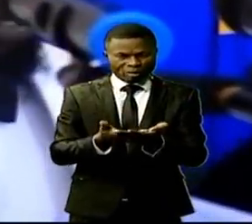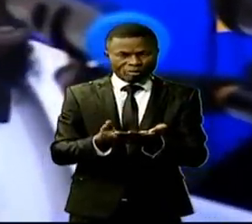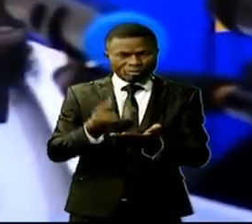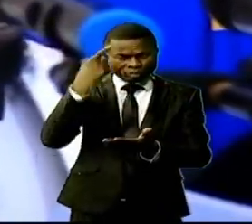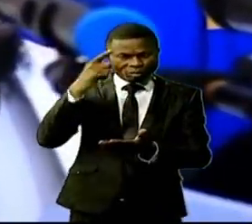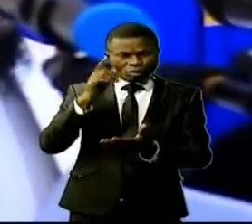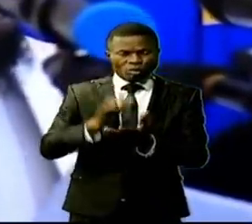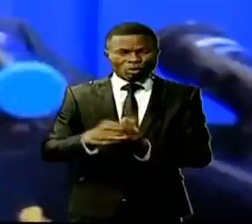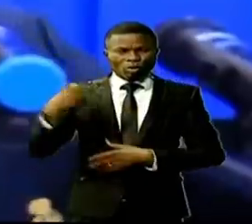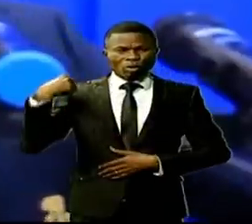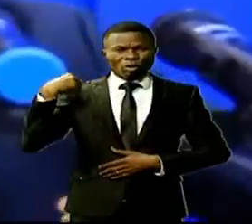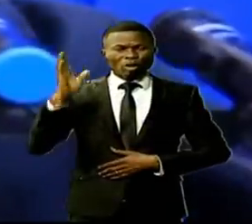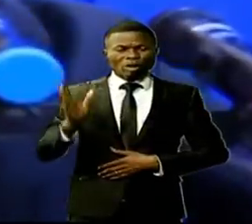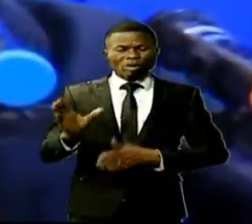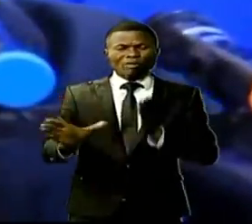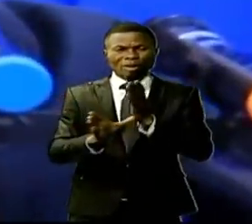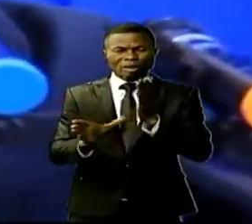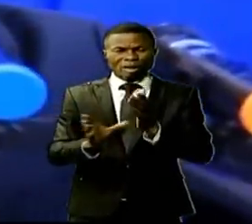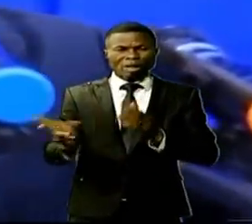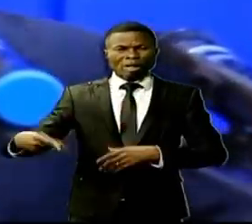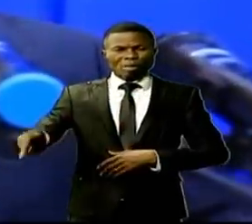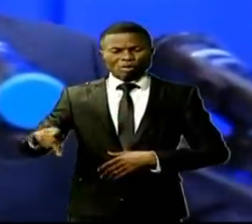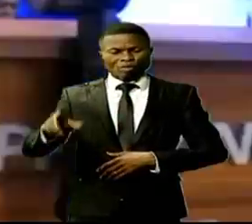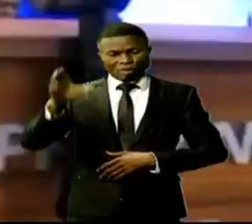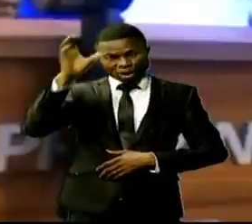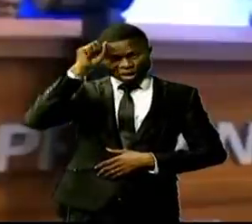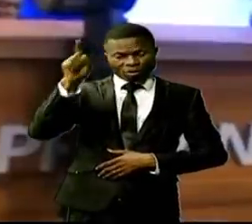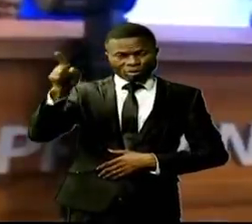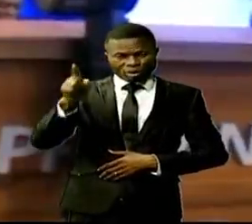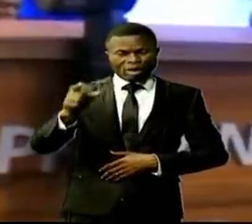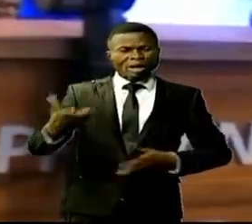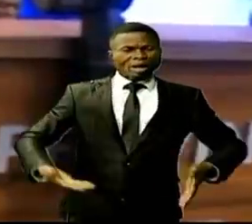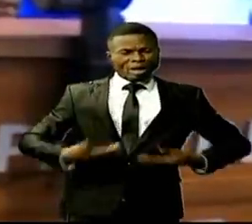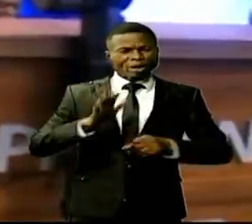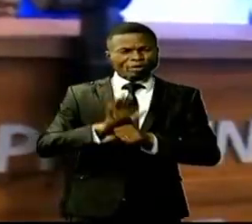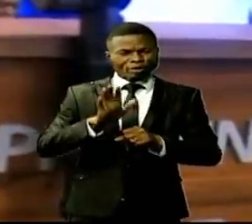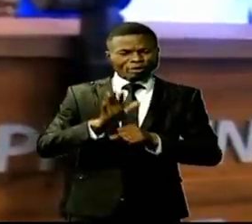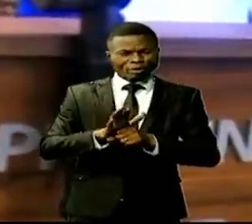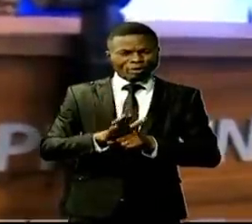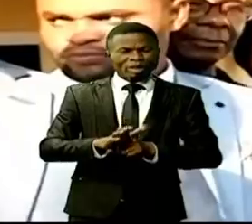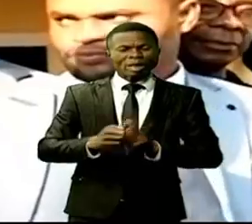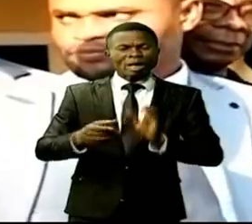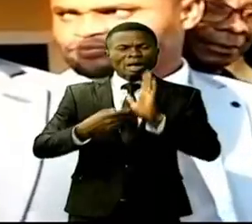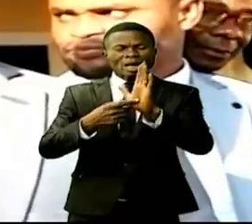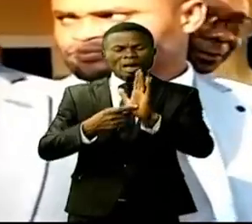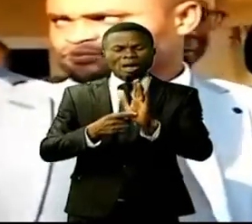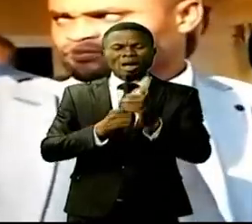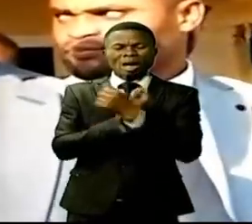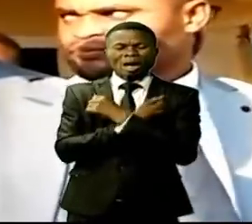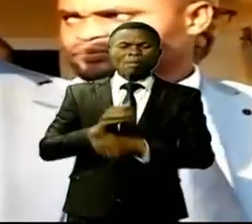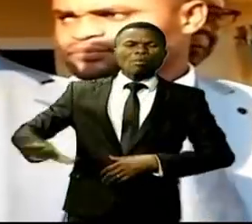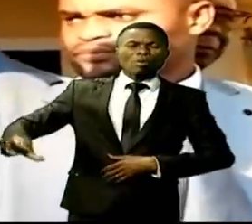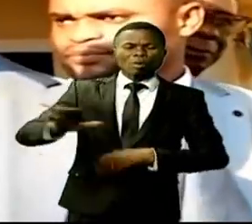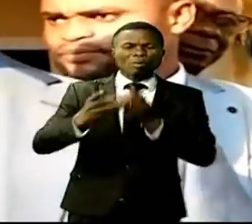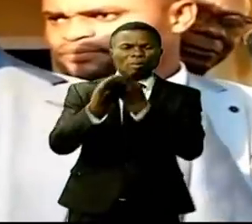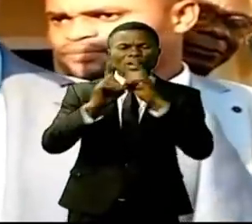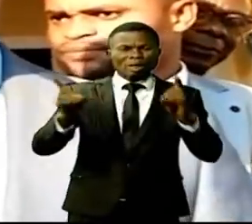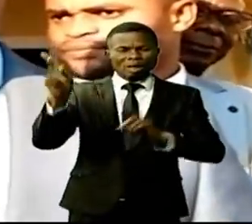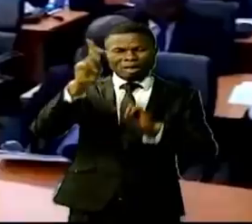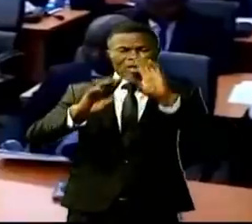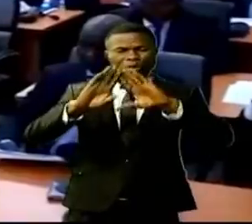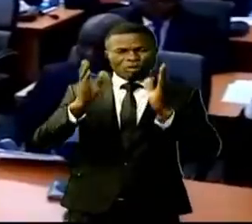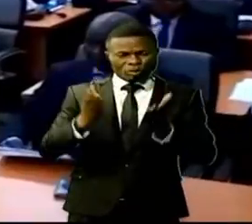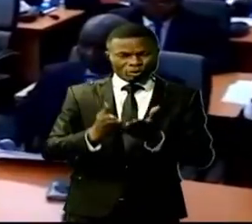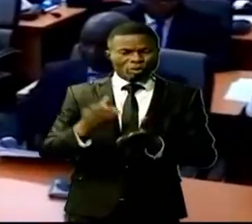patrons intermédiaires du gouvernement provincial du Maïndombé, c'était motif de joie pour ces gestes démocratiques posés par le représentant du peuple maïndombien